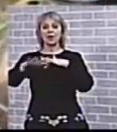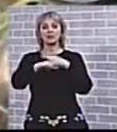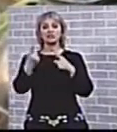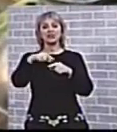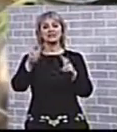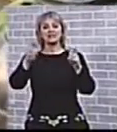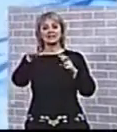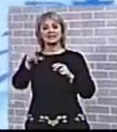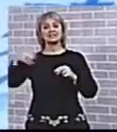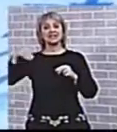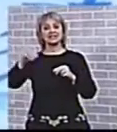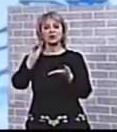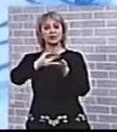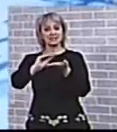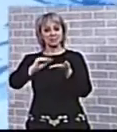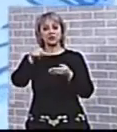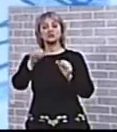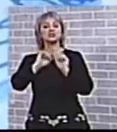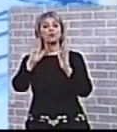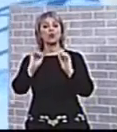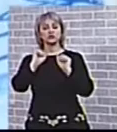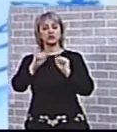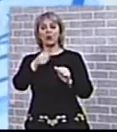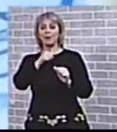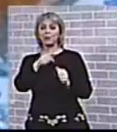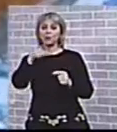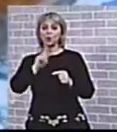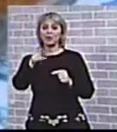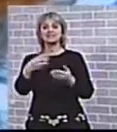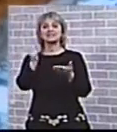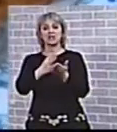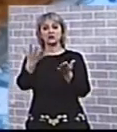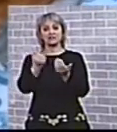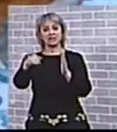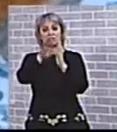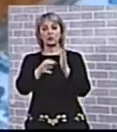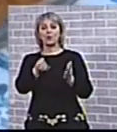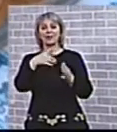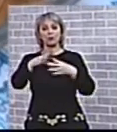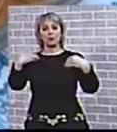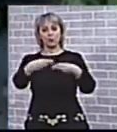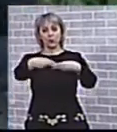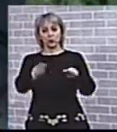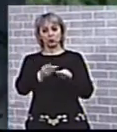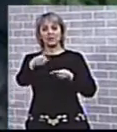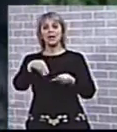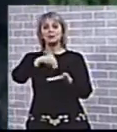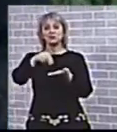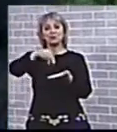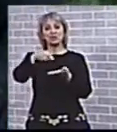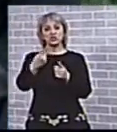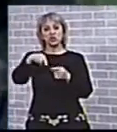Это называется «Соседки на заметку». Здесь можно не только попробовать угощение, но и сразу взять рецепт понравившегося блюда. Песочное